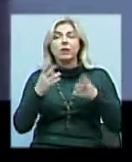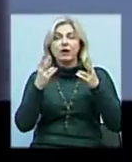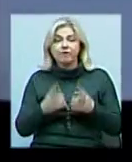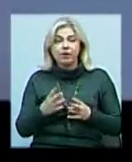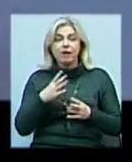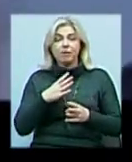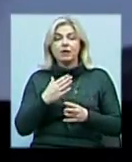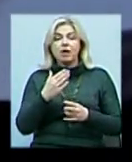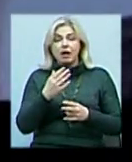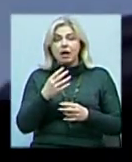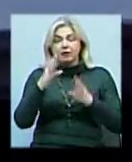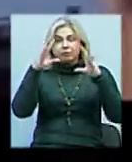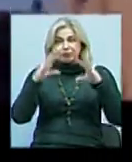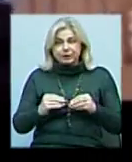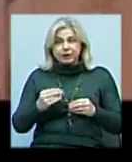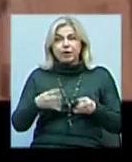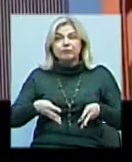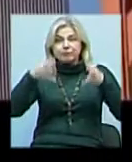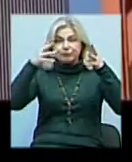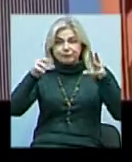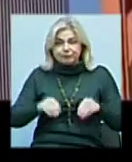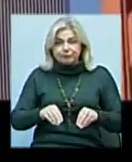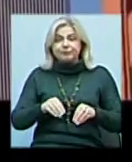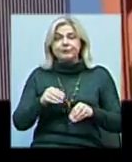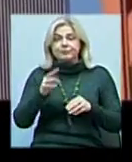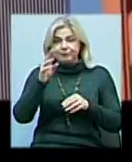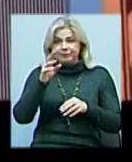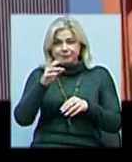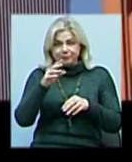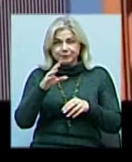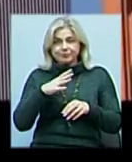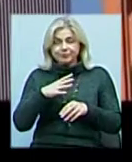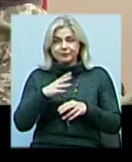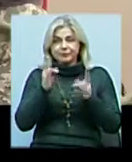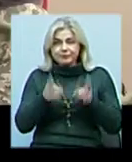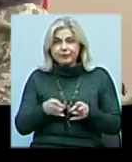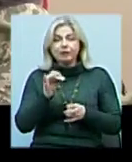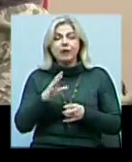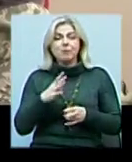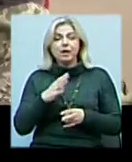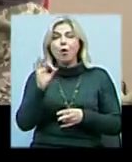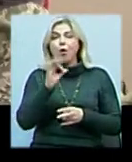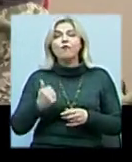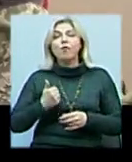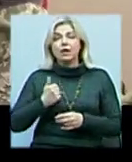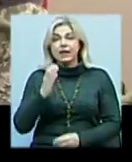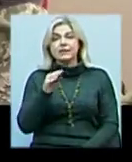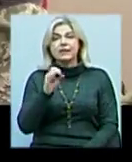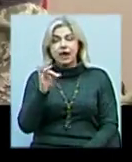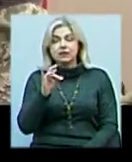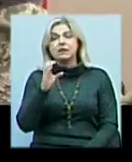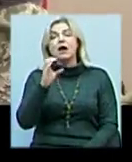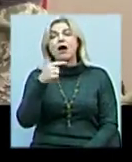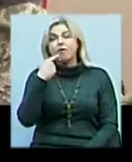близнюки торговельного центру, вся армія США перейшла на військове положення. Тоді про бойовий стрес, каже Роберт Хікс, заговорили